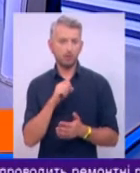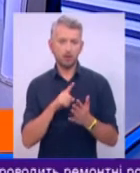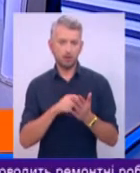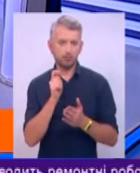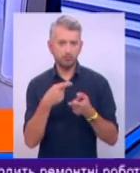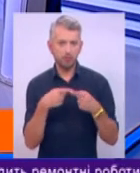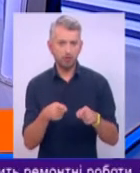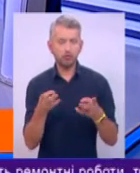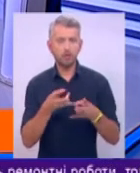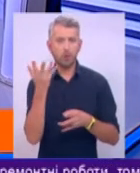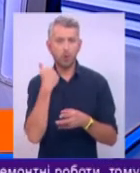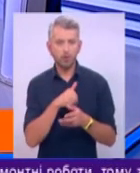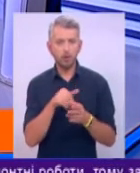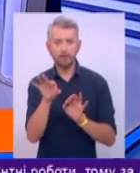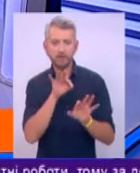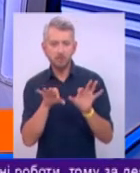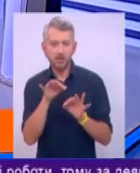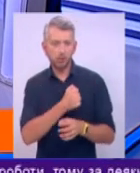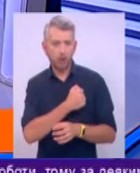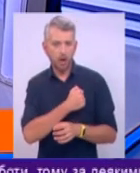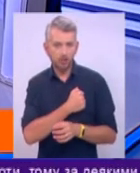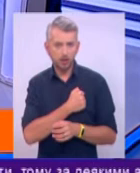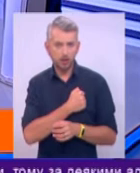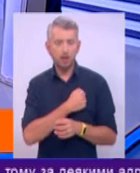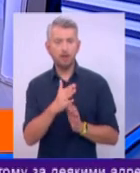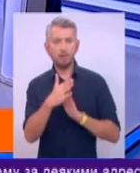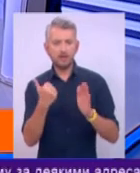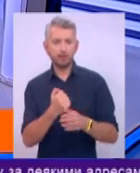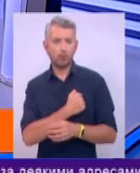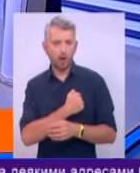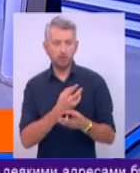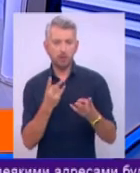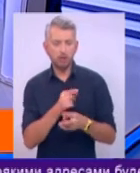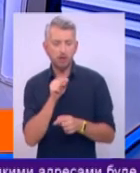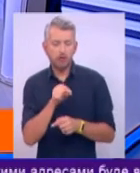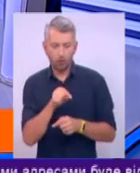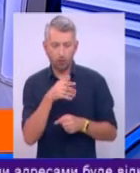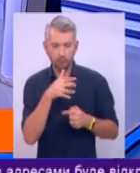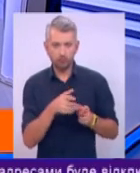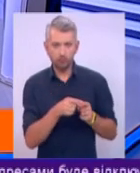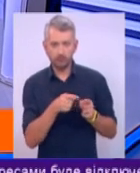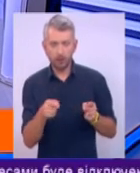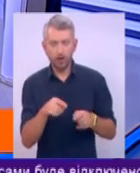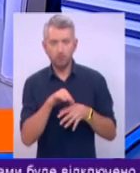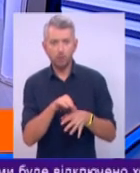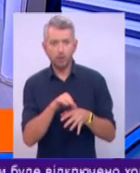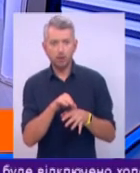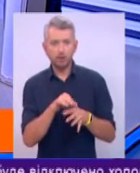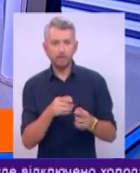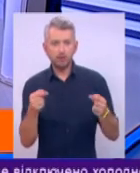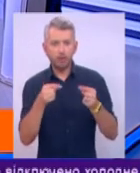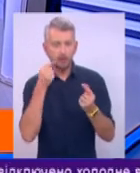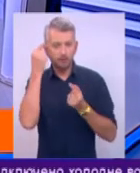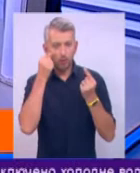треба, коли йде відбір до армії і призив до армії, то треба вже на цьому етапі проводити відповідний